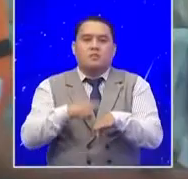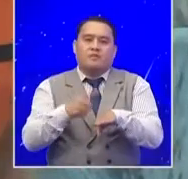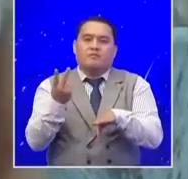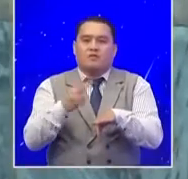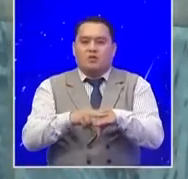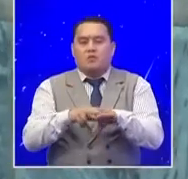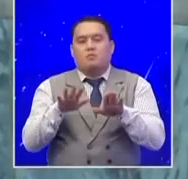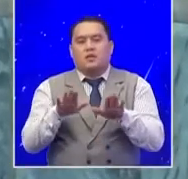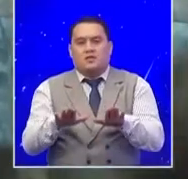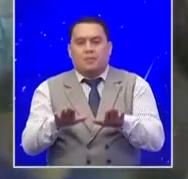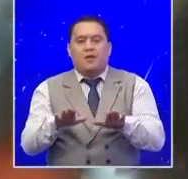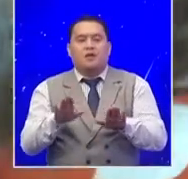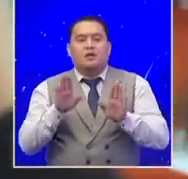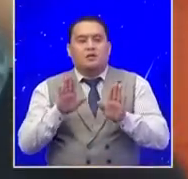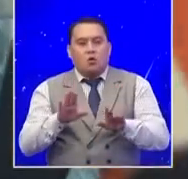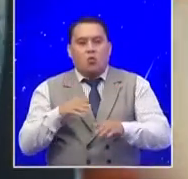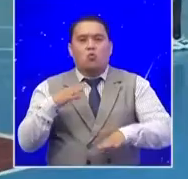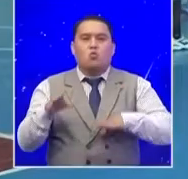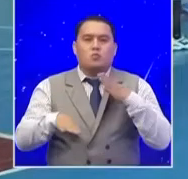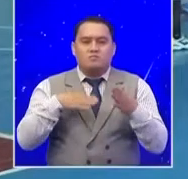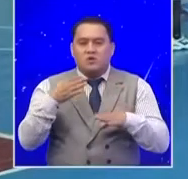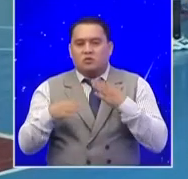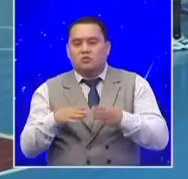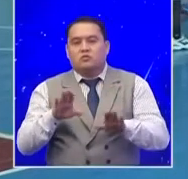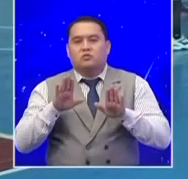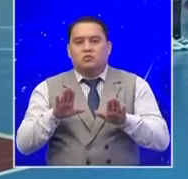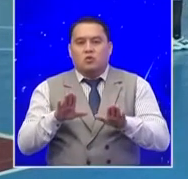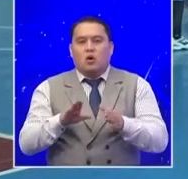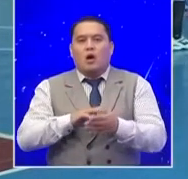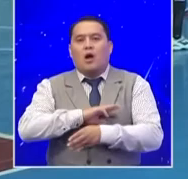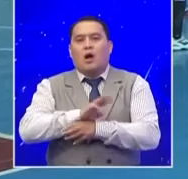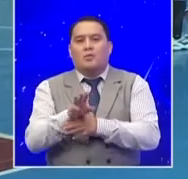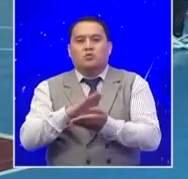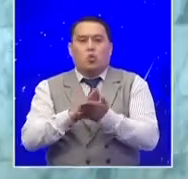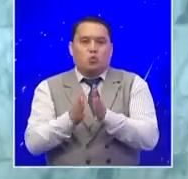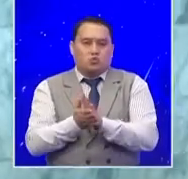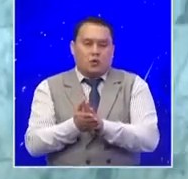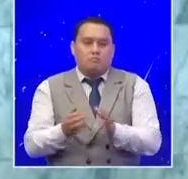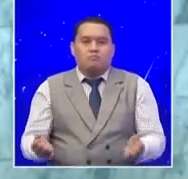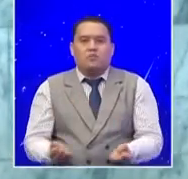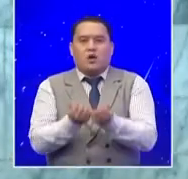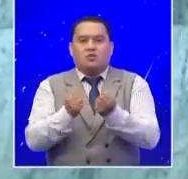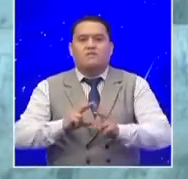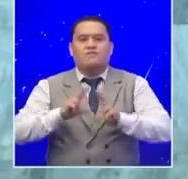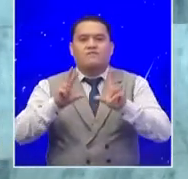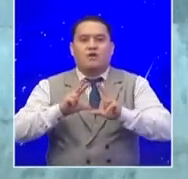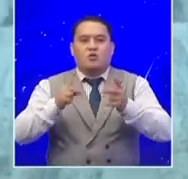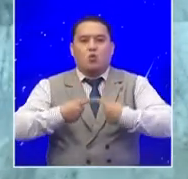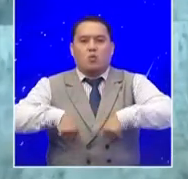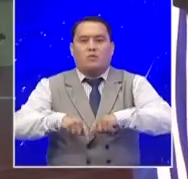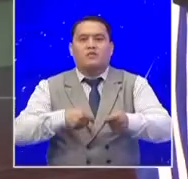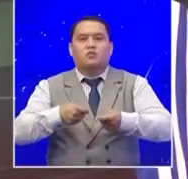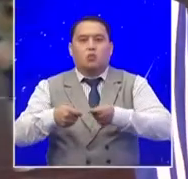это благодаря усиленным тренировкам в зале и упорству спортсменов. К слову, команду обеспечивают всеми условиями при поддержке Федерации волейбола и Управления